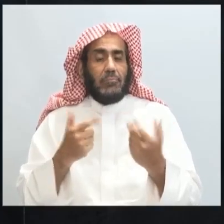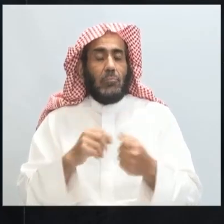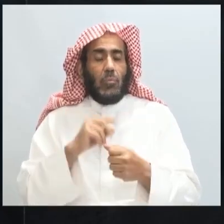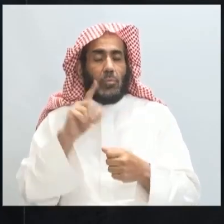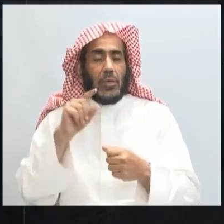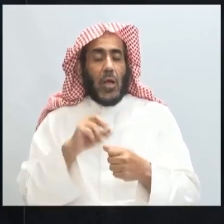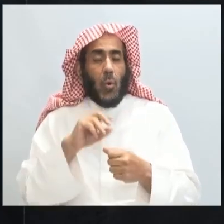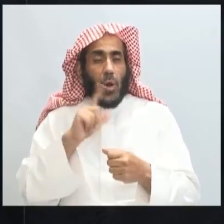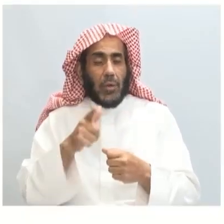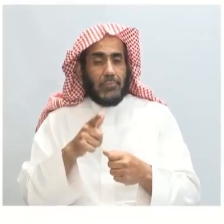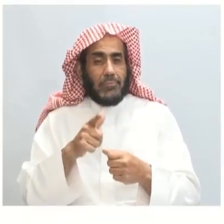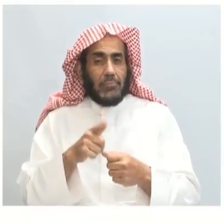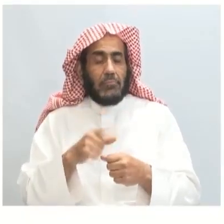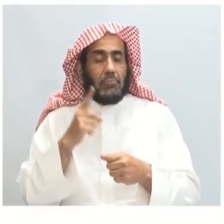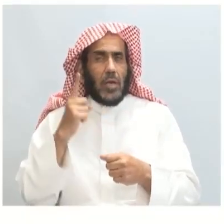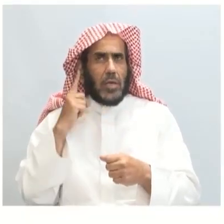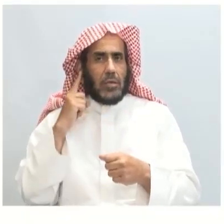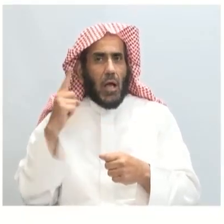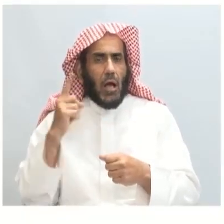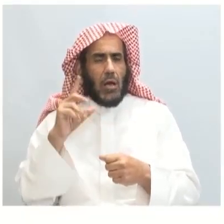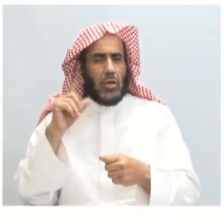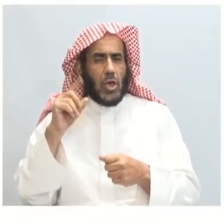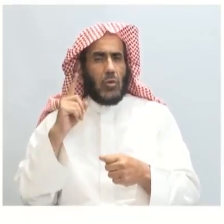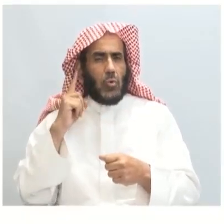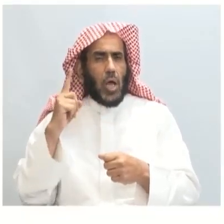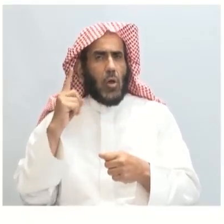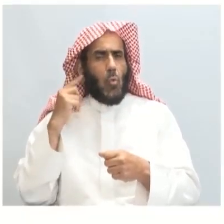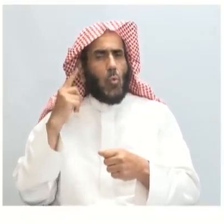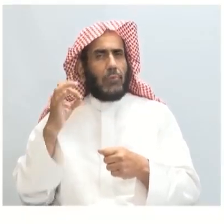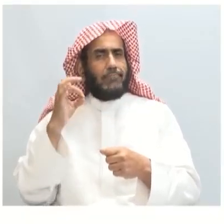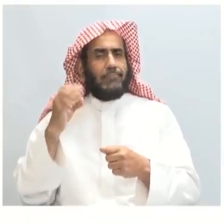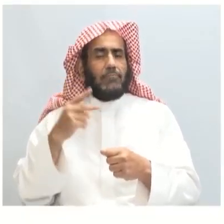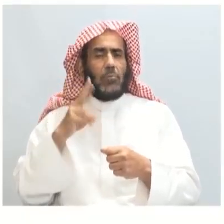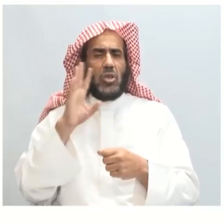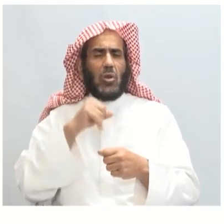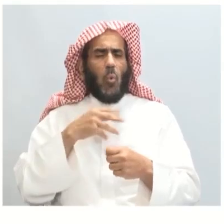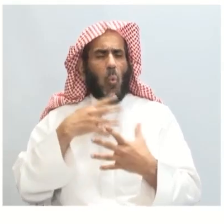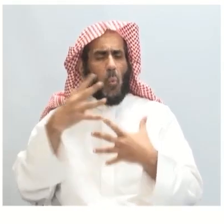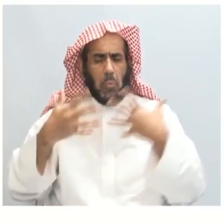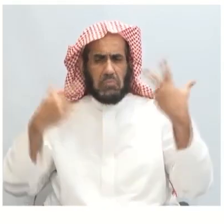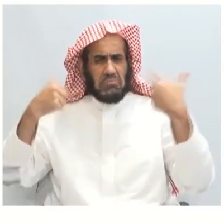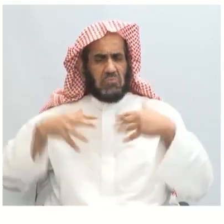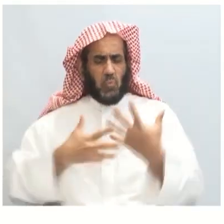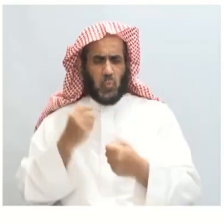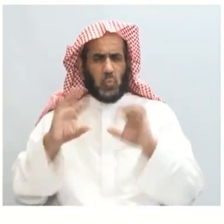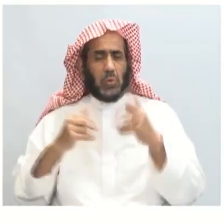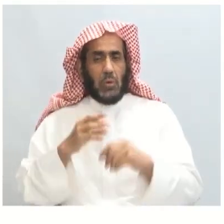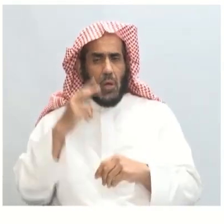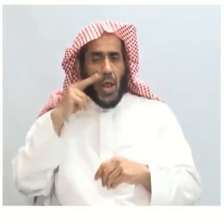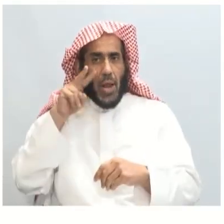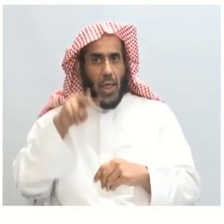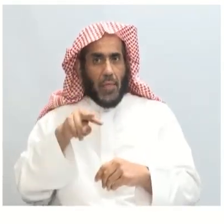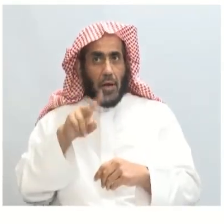ممتاز قلنا الاصغاء الجيد اصغي جيدا تجنب كثره الحركه النظر